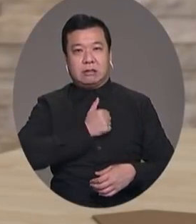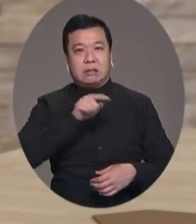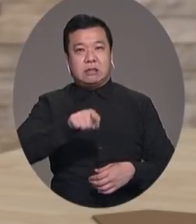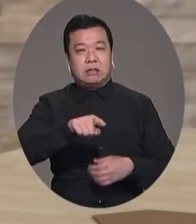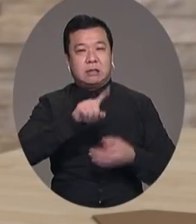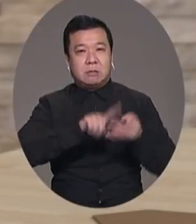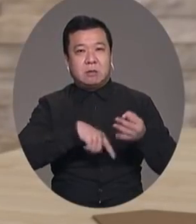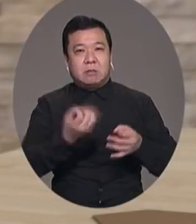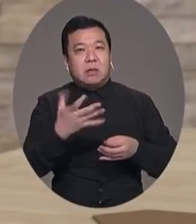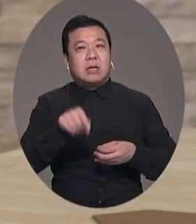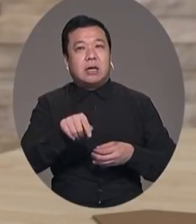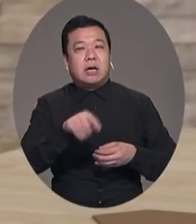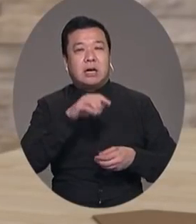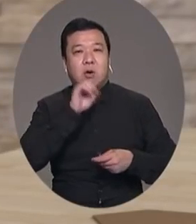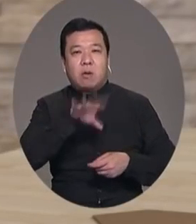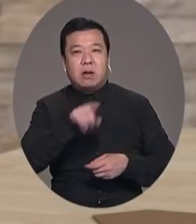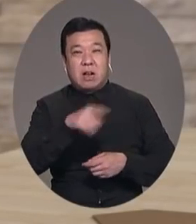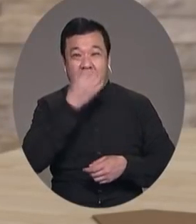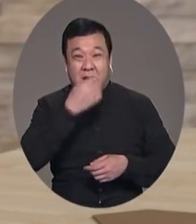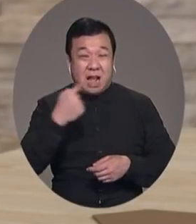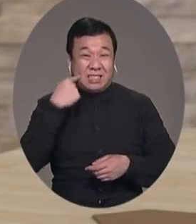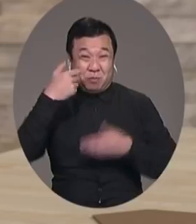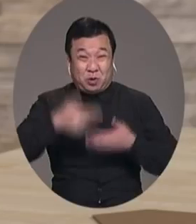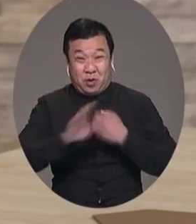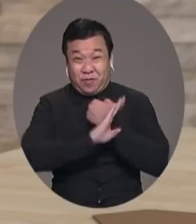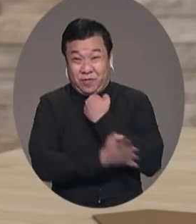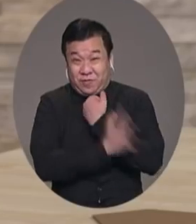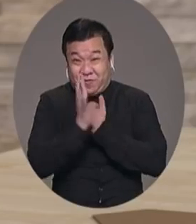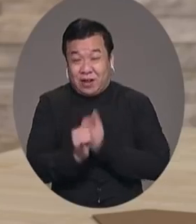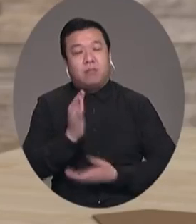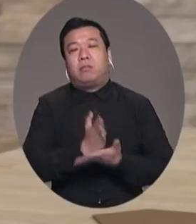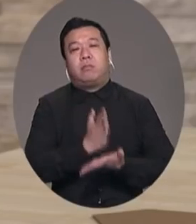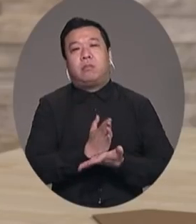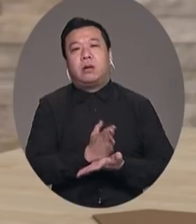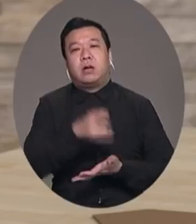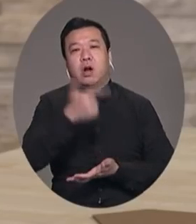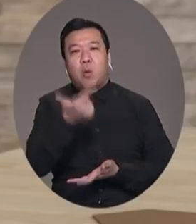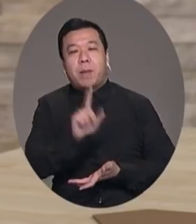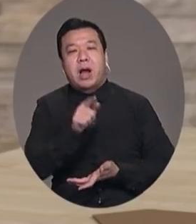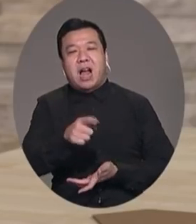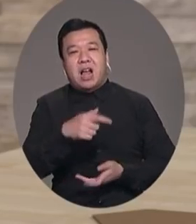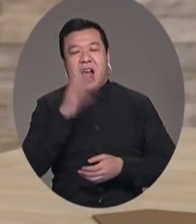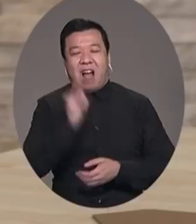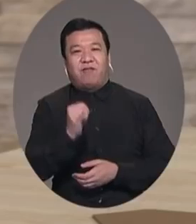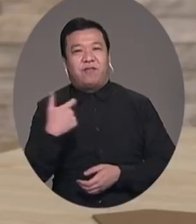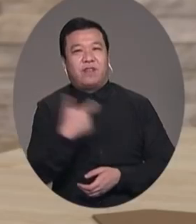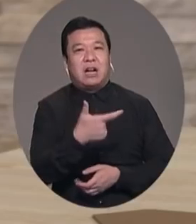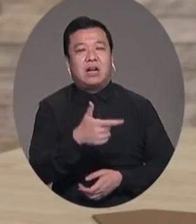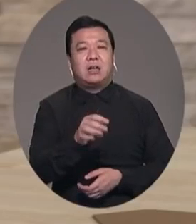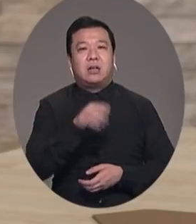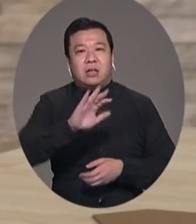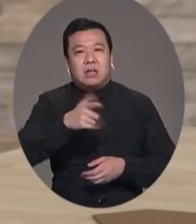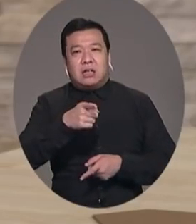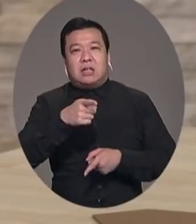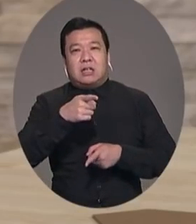說，違反限聚令在本港不算是非常嚴重的違法行為，通常是罰款，但政府